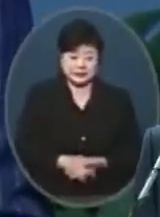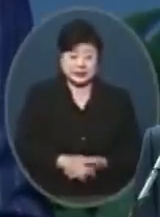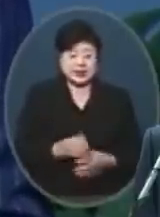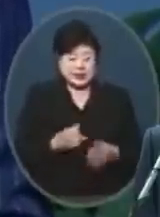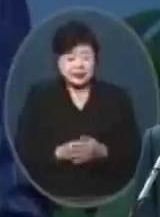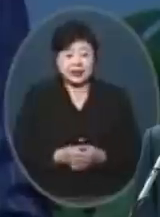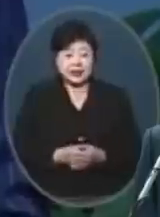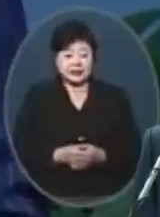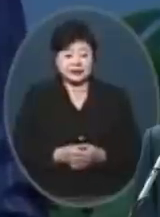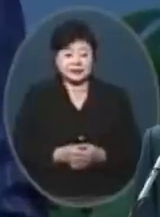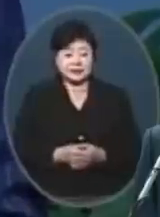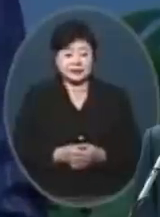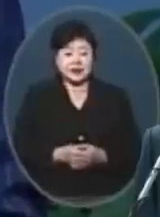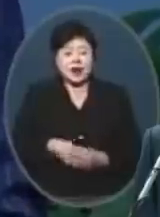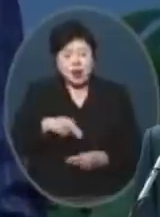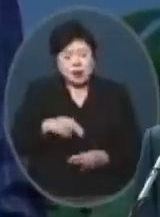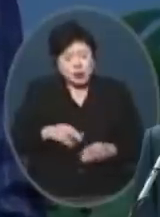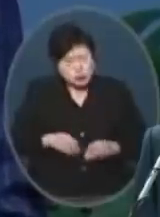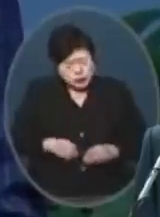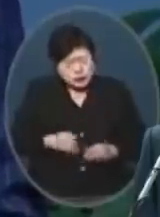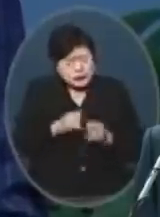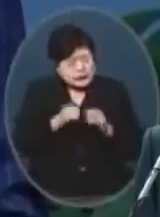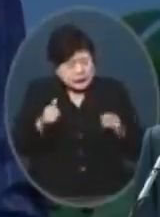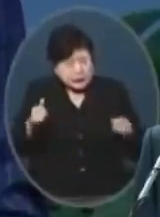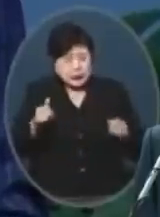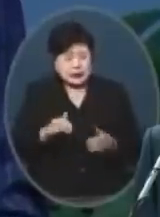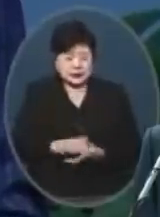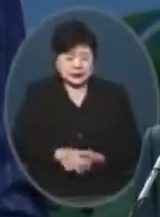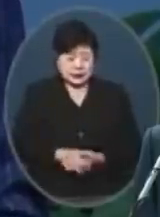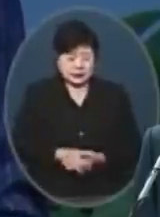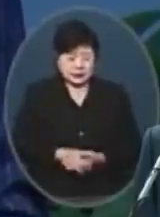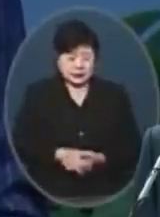그래서 헐벗고 굶주린 사람들을